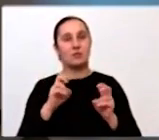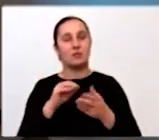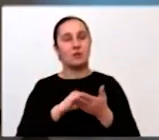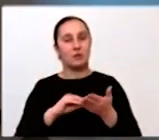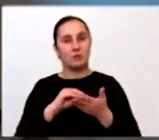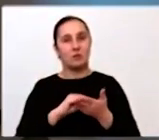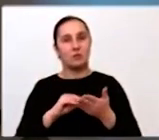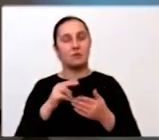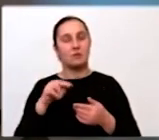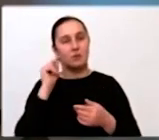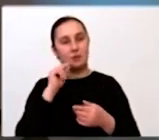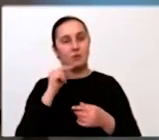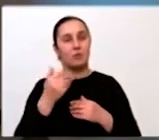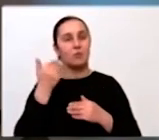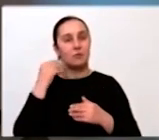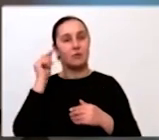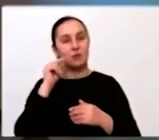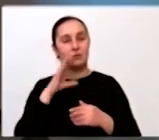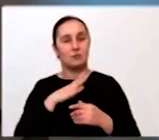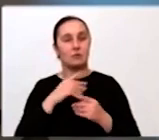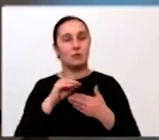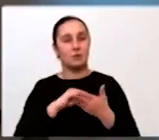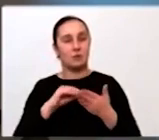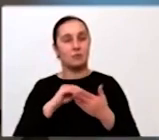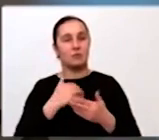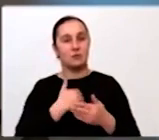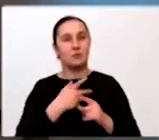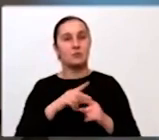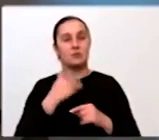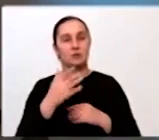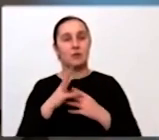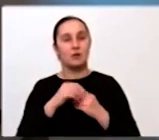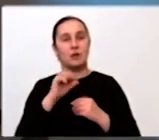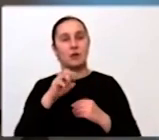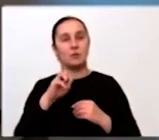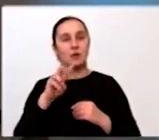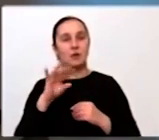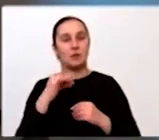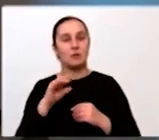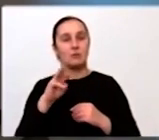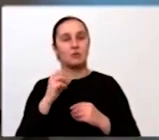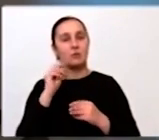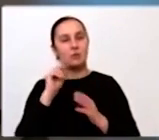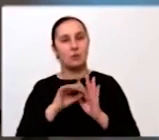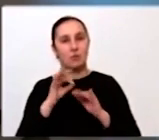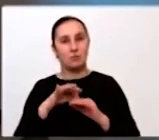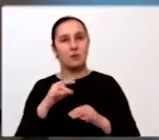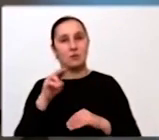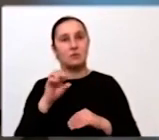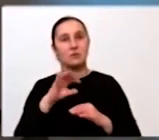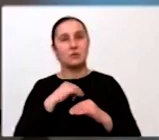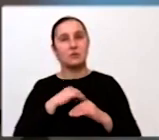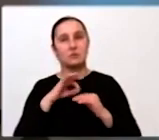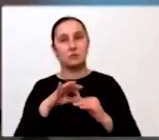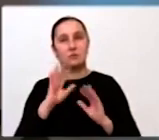mavzuyimiz takrorlash darsi, ya'ni o'tgan darslarni takrorlash maqsadida sizlar bilan amaliy mashg'ulot olib boramiz. Demak, dasturni ishga